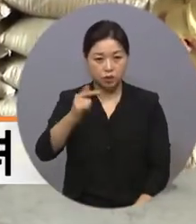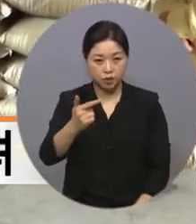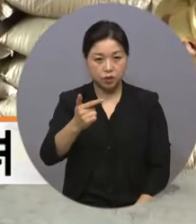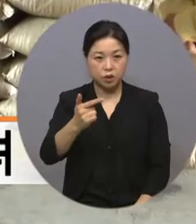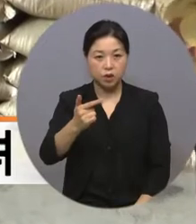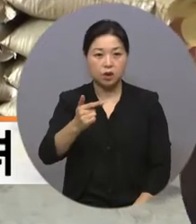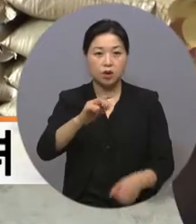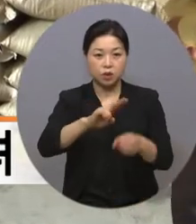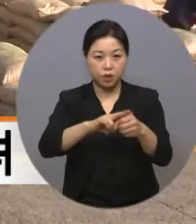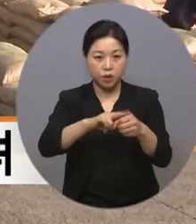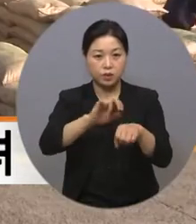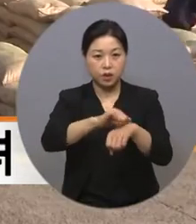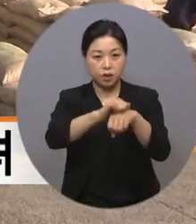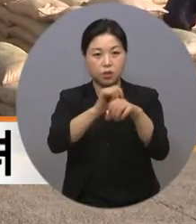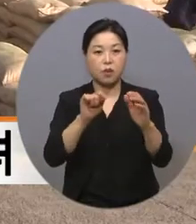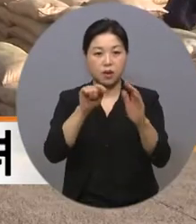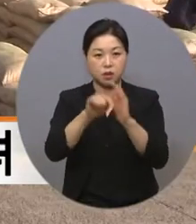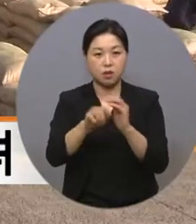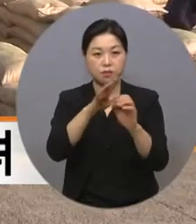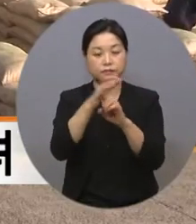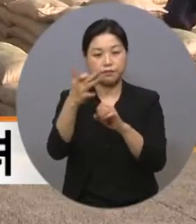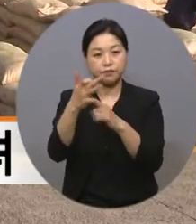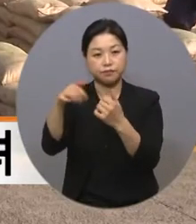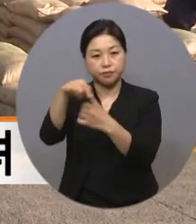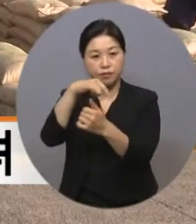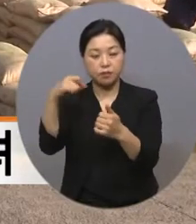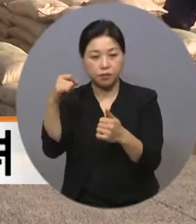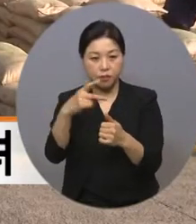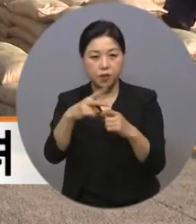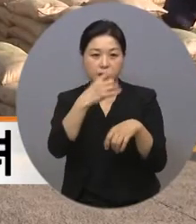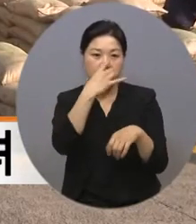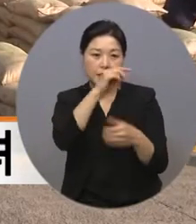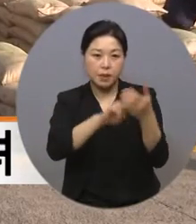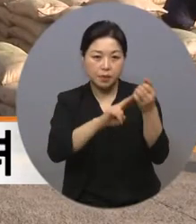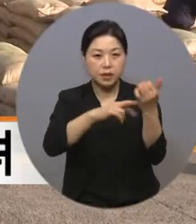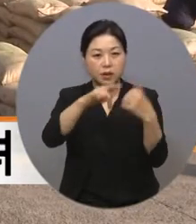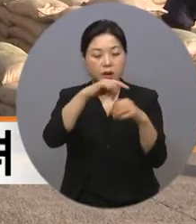찾아 코로나19 방역 상황과 수매 현장을 살펴보고